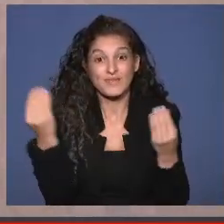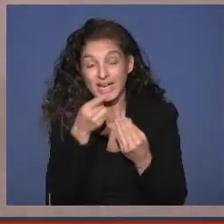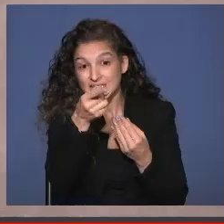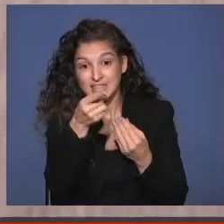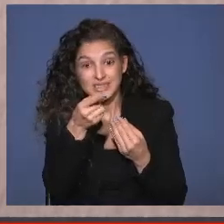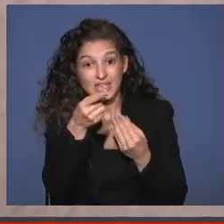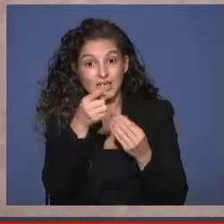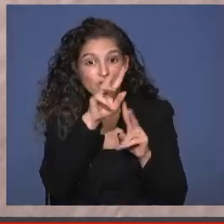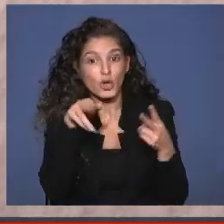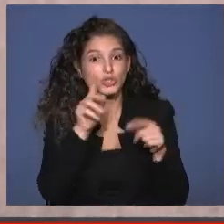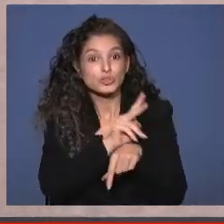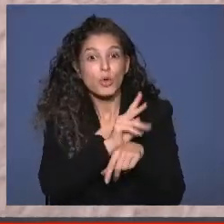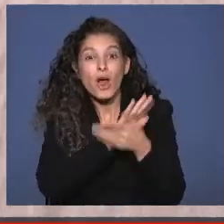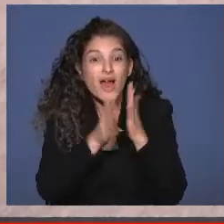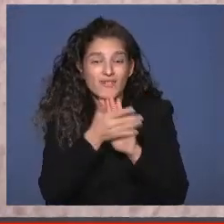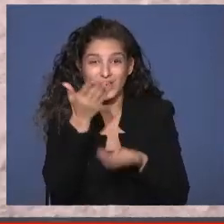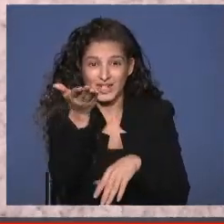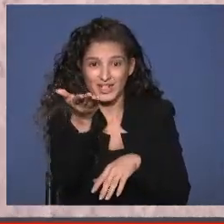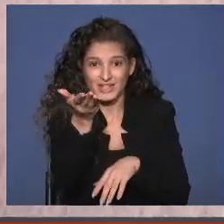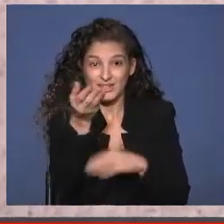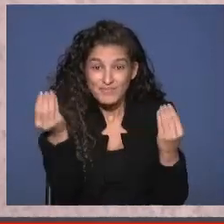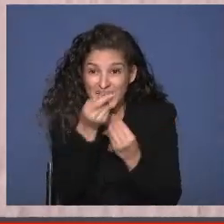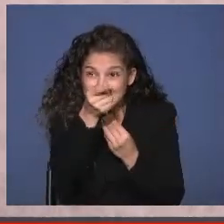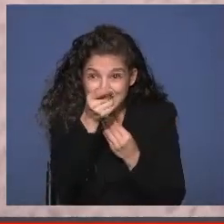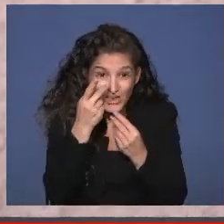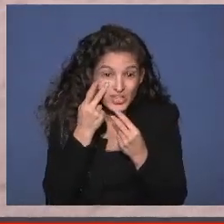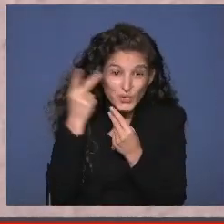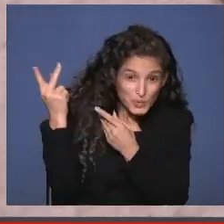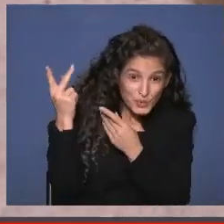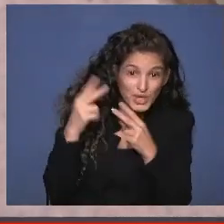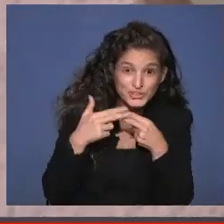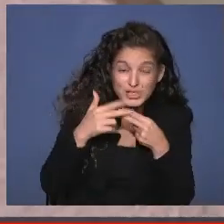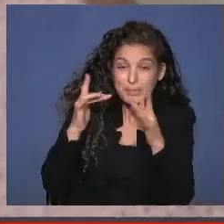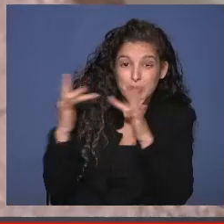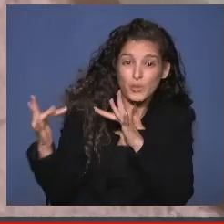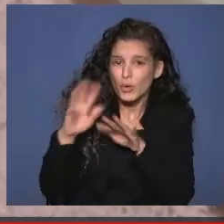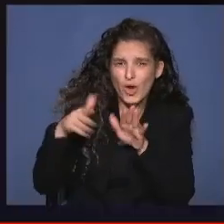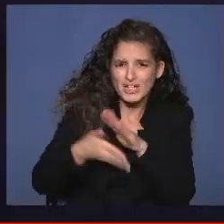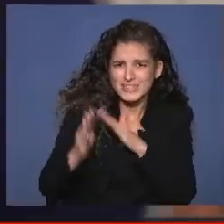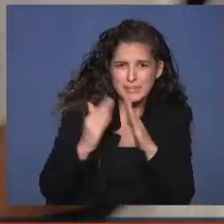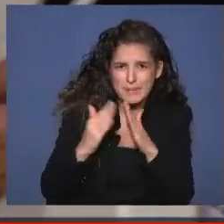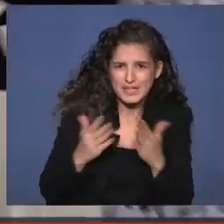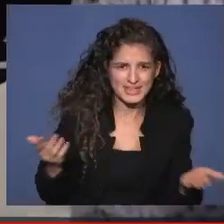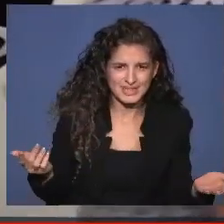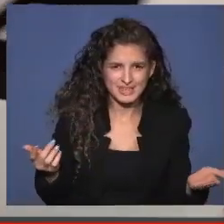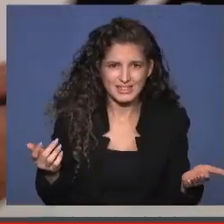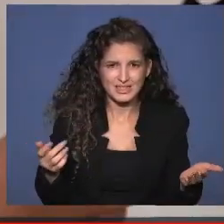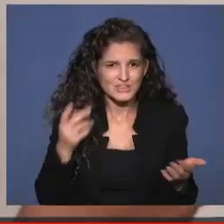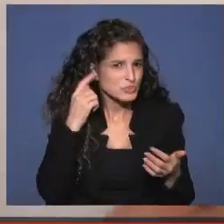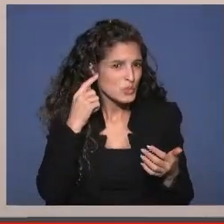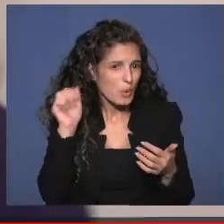לשמור על אף אחד. דבר כזה, השכנה ממול לא יכולה לצאת.